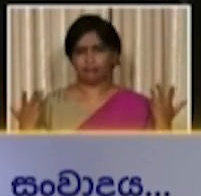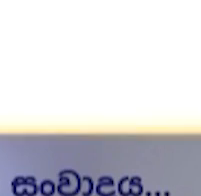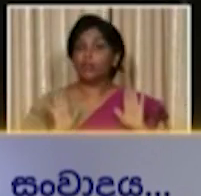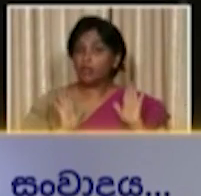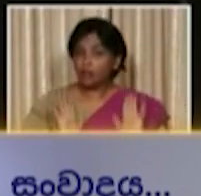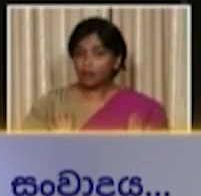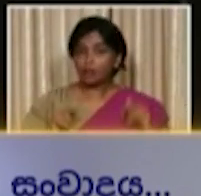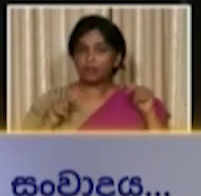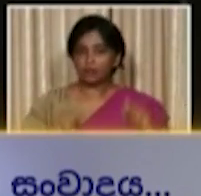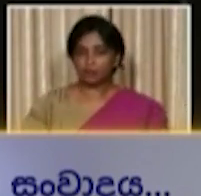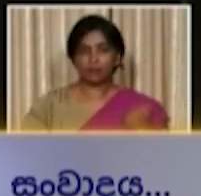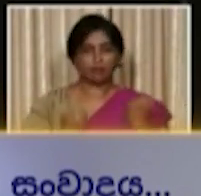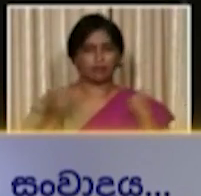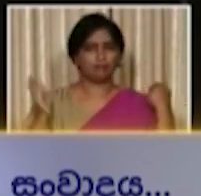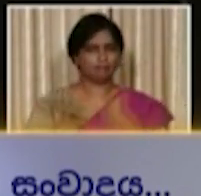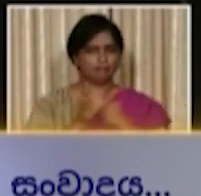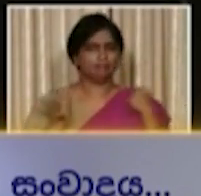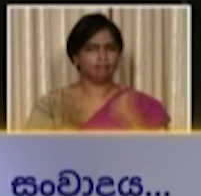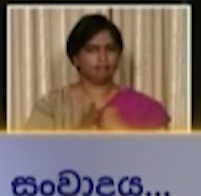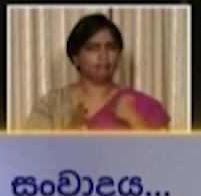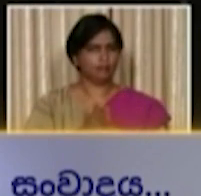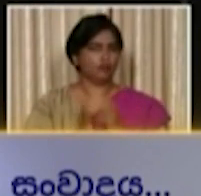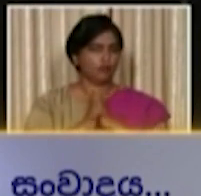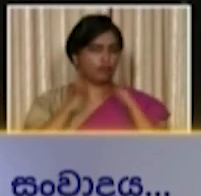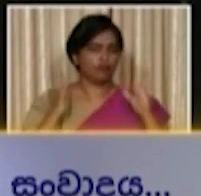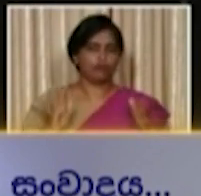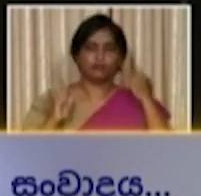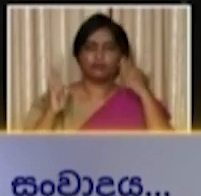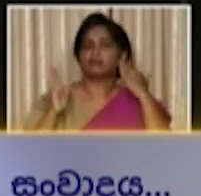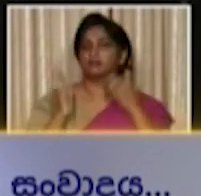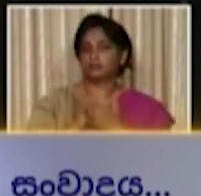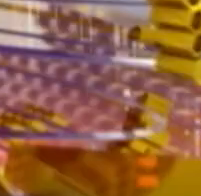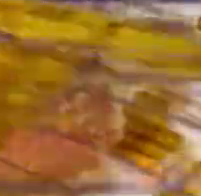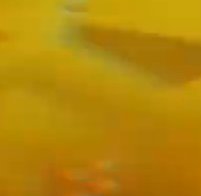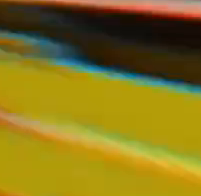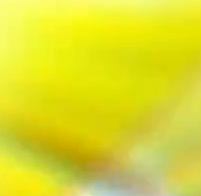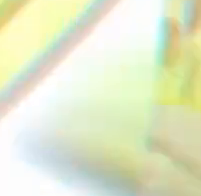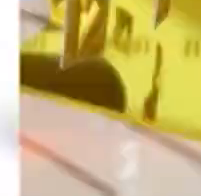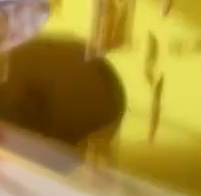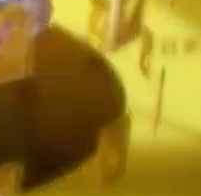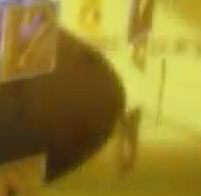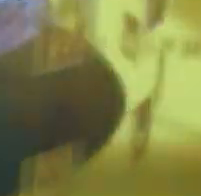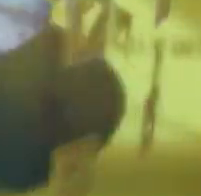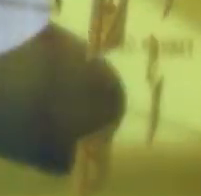නැහැ. නමුත් අද මේ රියානතුරු පිළිබඳව අපි විශේෂයෙන් අවධානය යොමු කරලා කටයුතු කළ යුතුව තිබෙනවා.